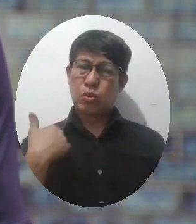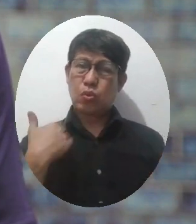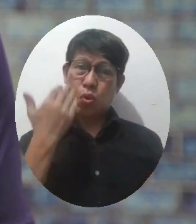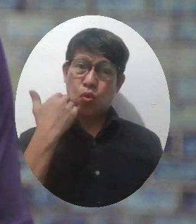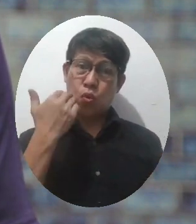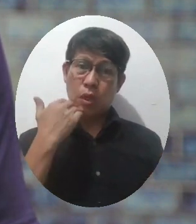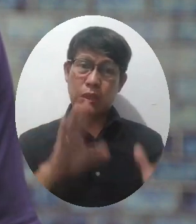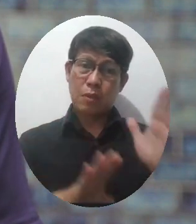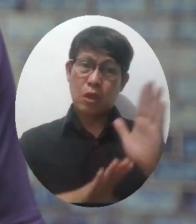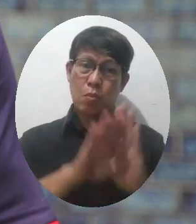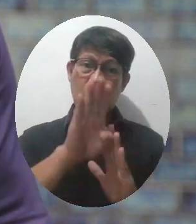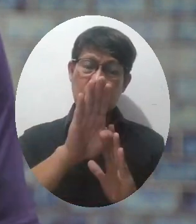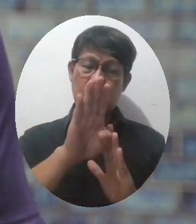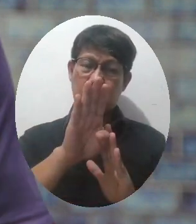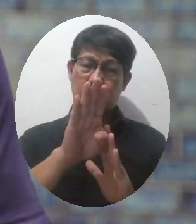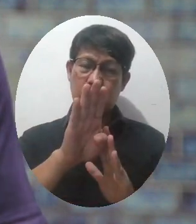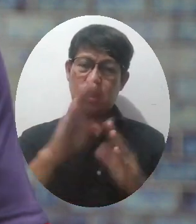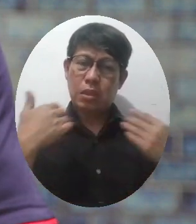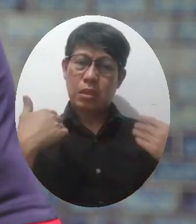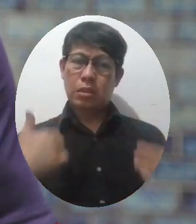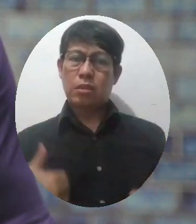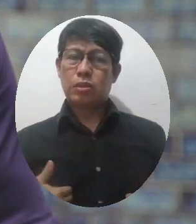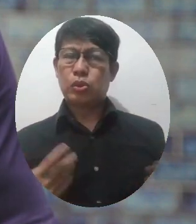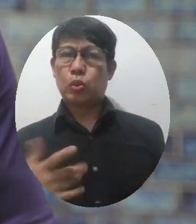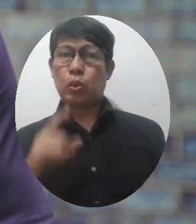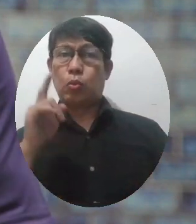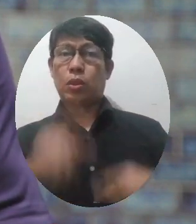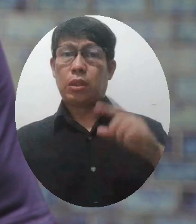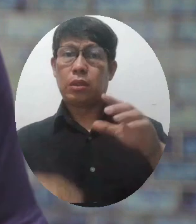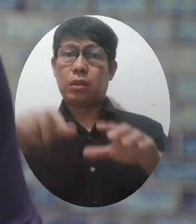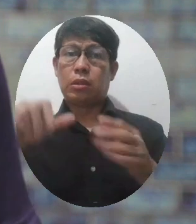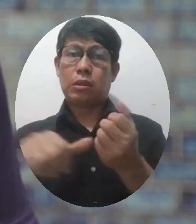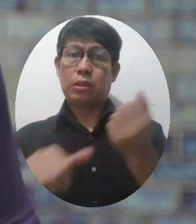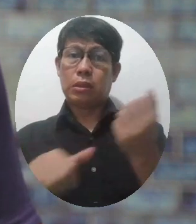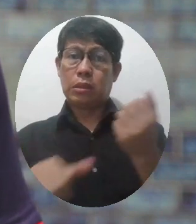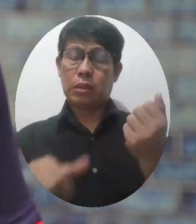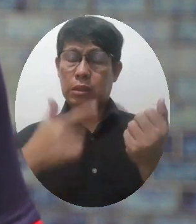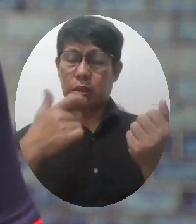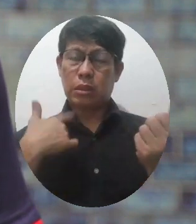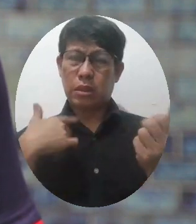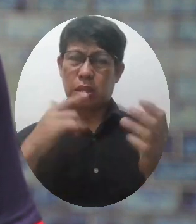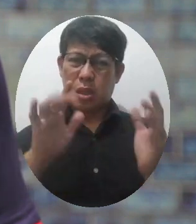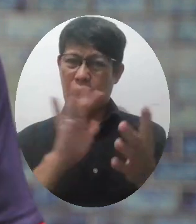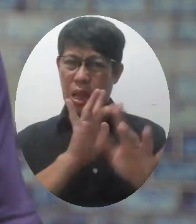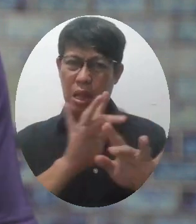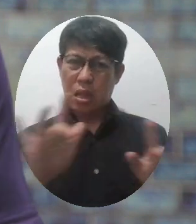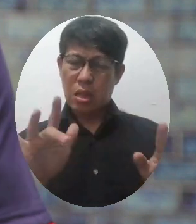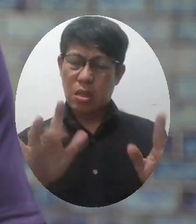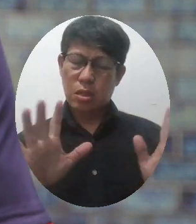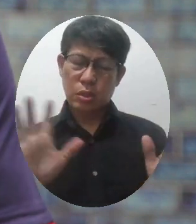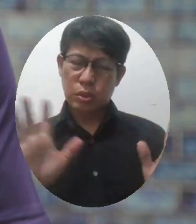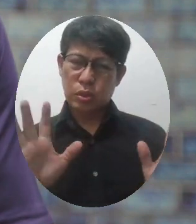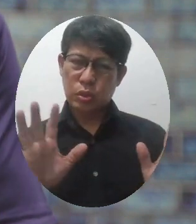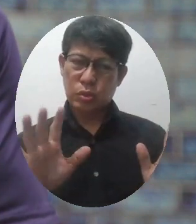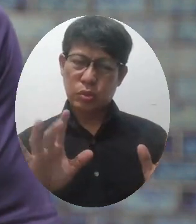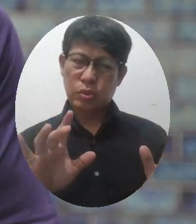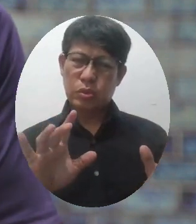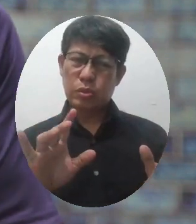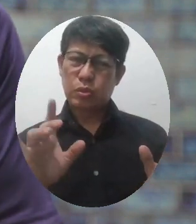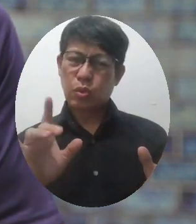anus o tumbong, walang paraan para ang dumi ay lumabas sa katawan. Ang mga sintomas at uri